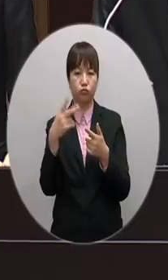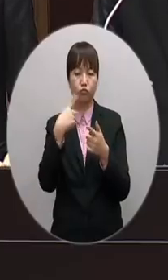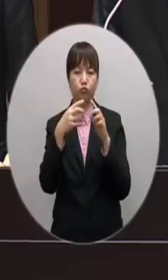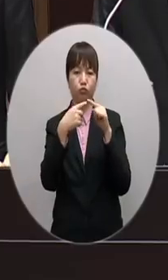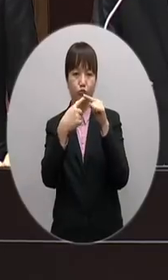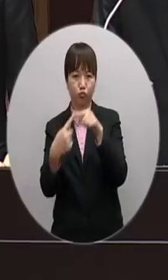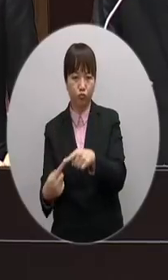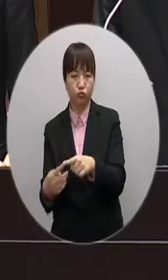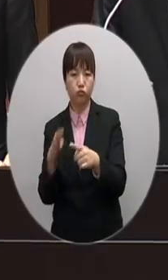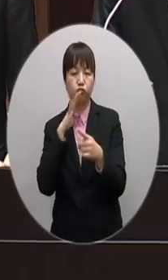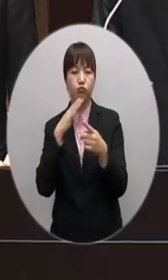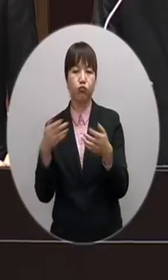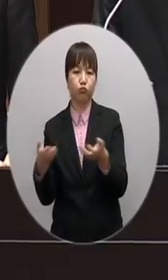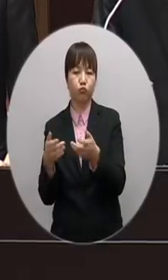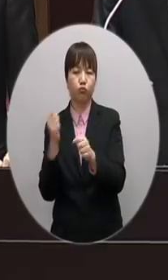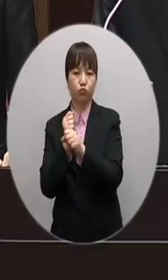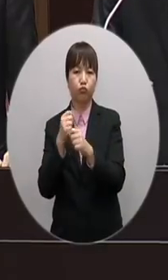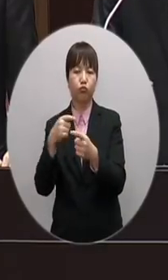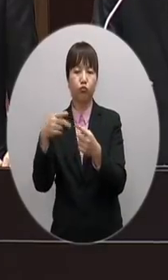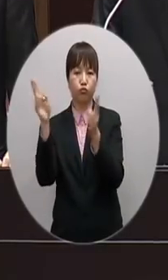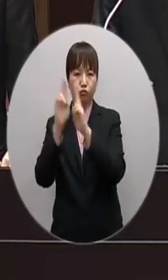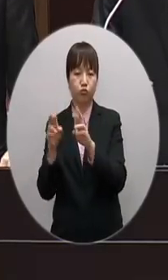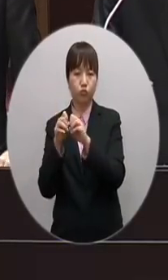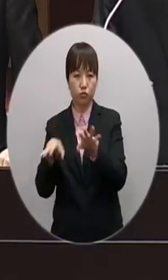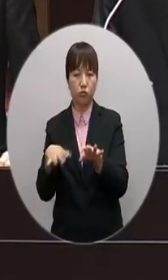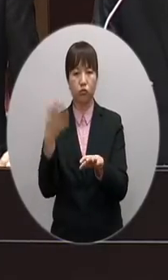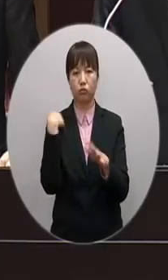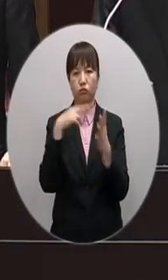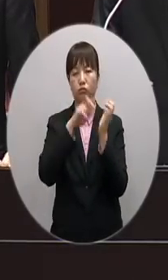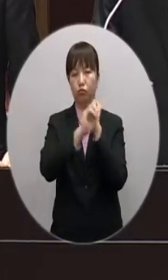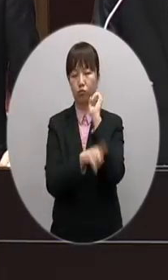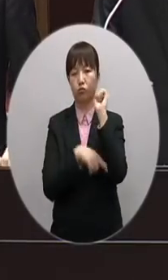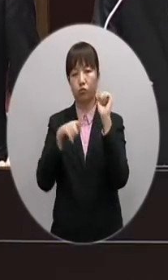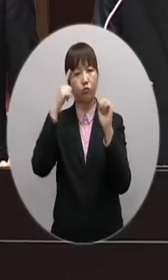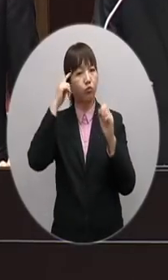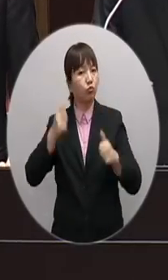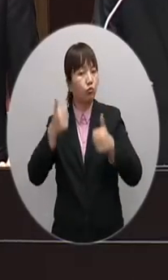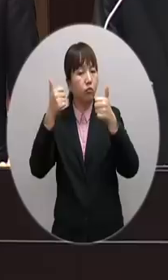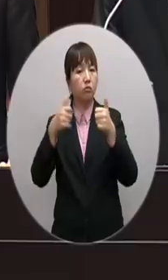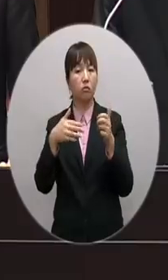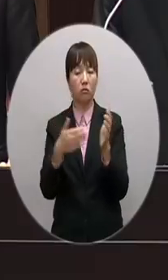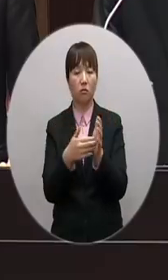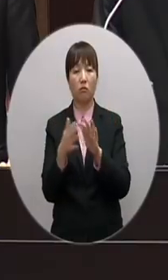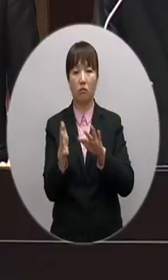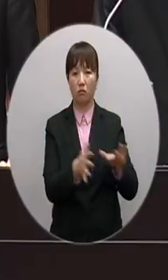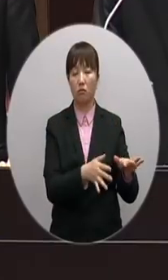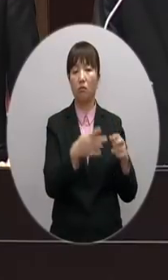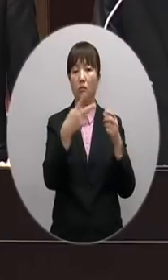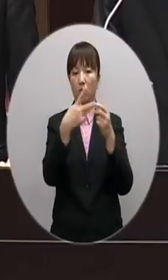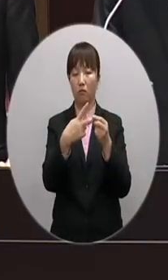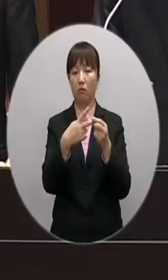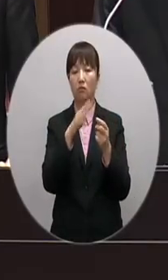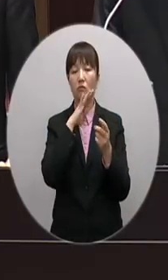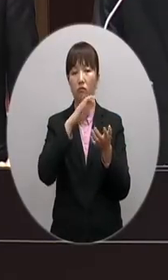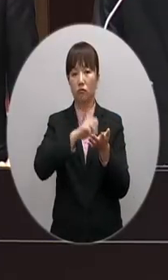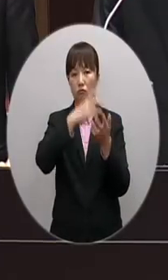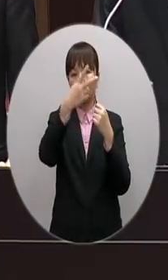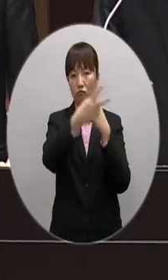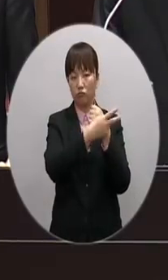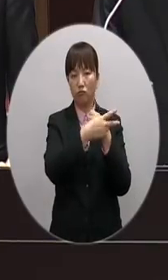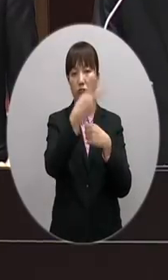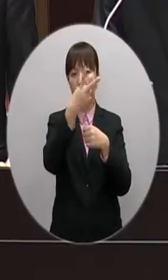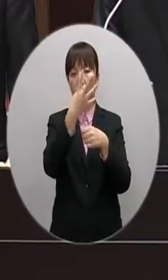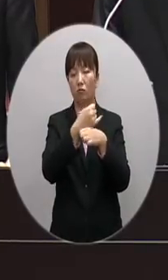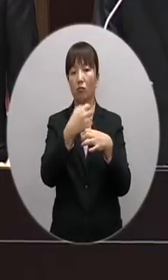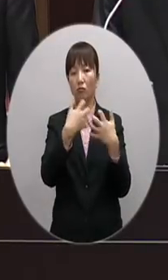再去让它商转，那这个也是当初立法院的共识了。那第二个呢，就是说核二厂二号